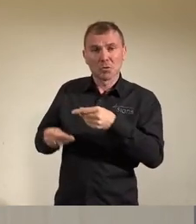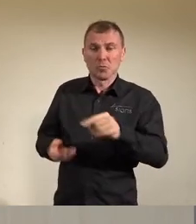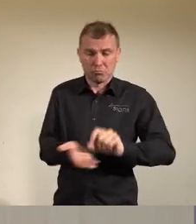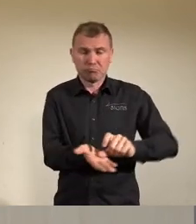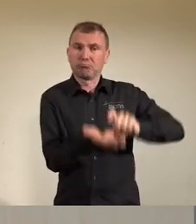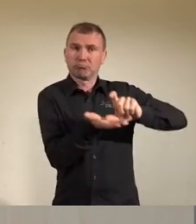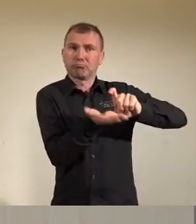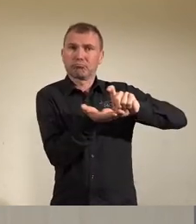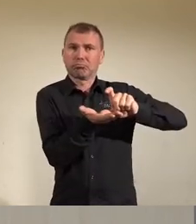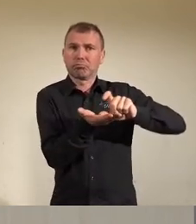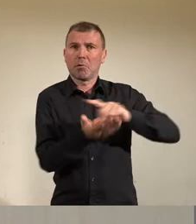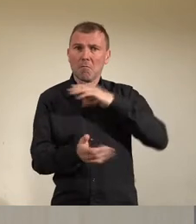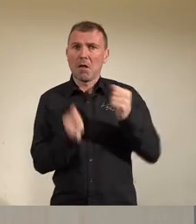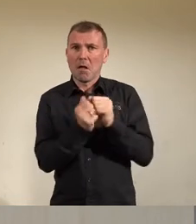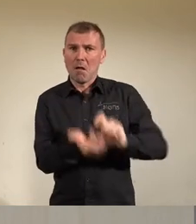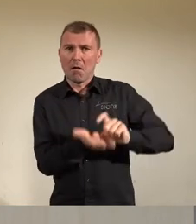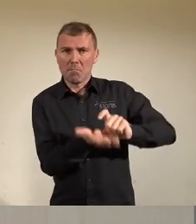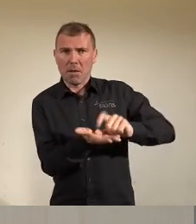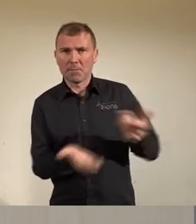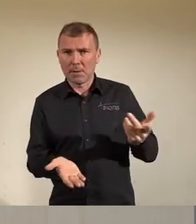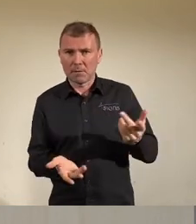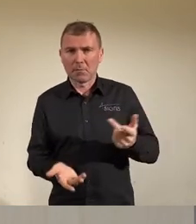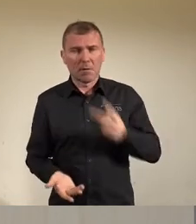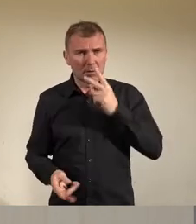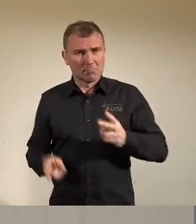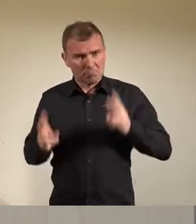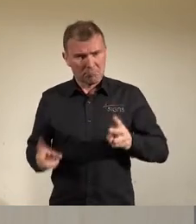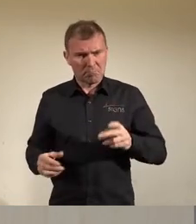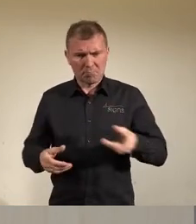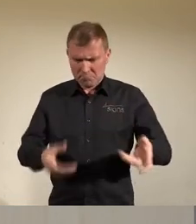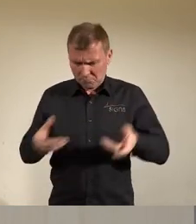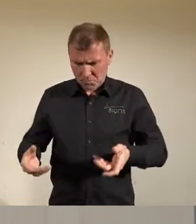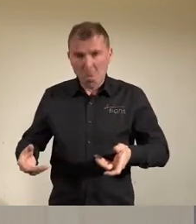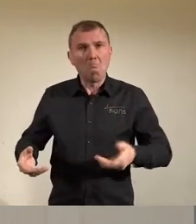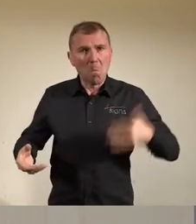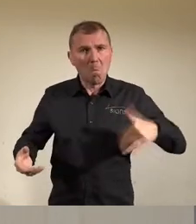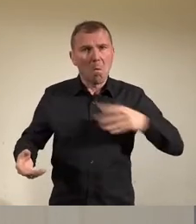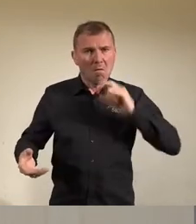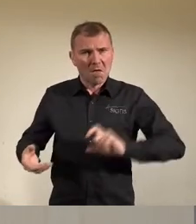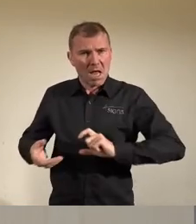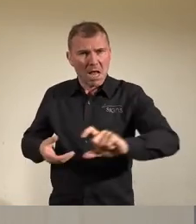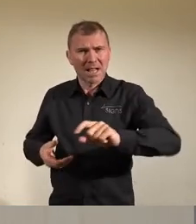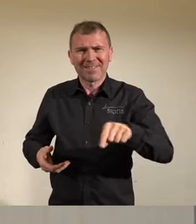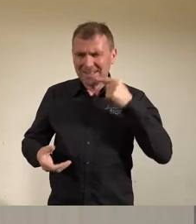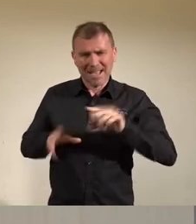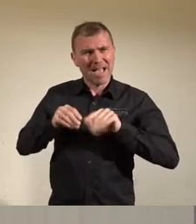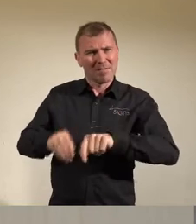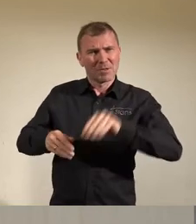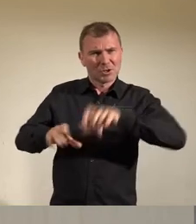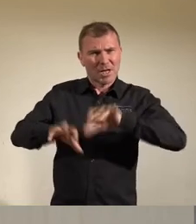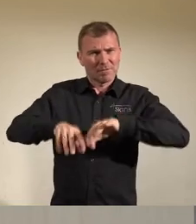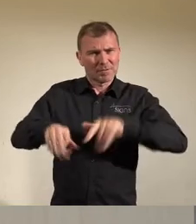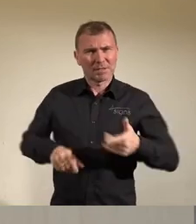schönes, kräftiges Stück Papier, vor allen Dingen, wenn man es wirklich massiv mal vor sich gesehen hat, diejenigen, die sich damit beschäftigt haben, denen sollte